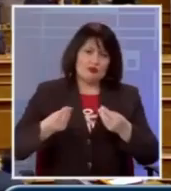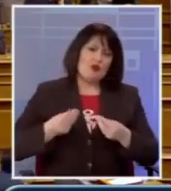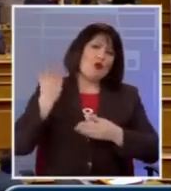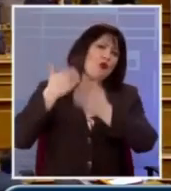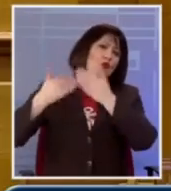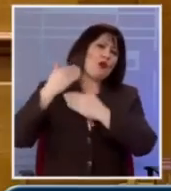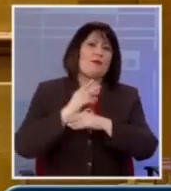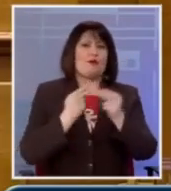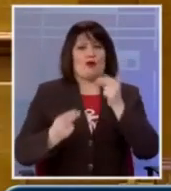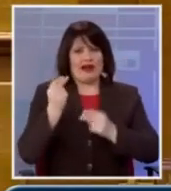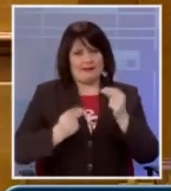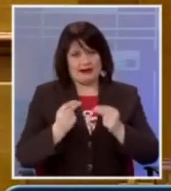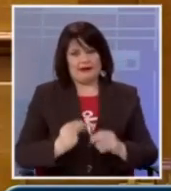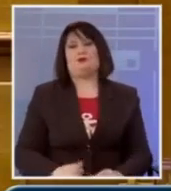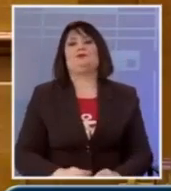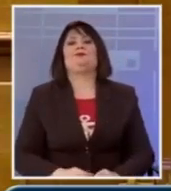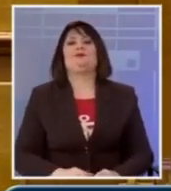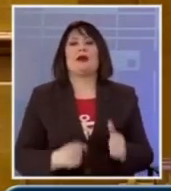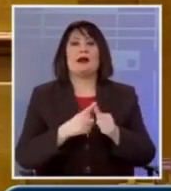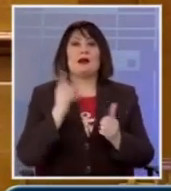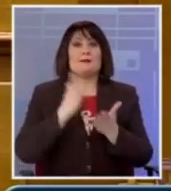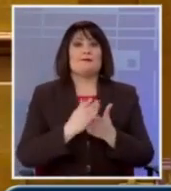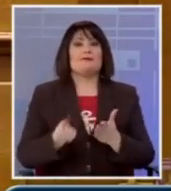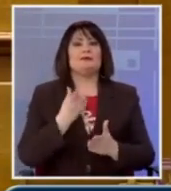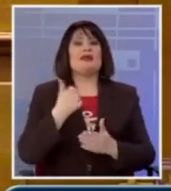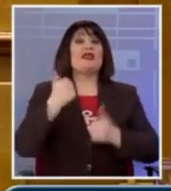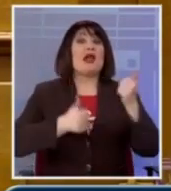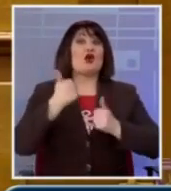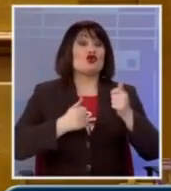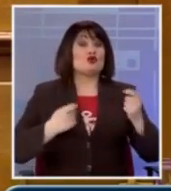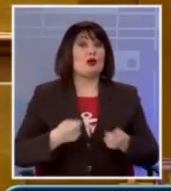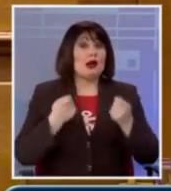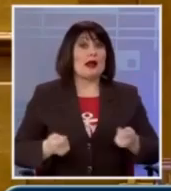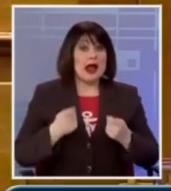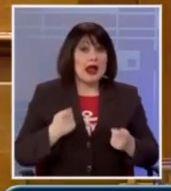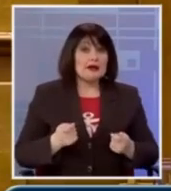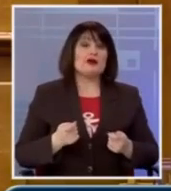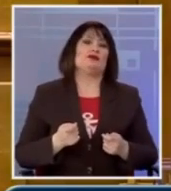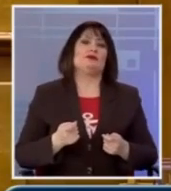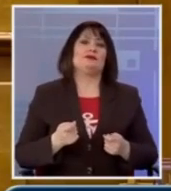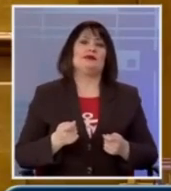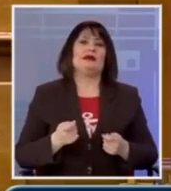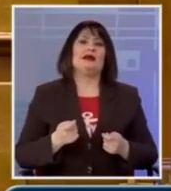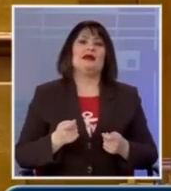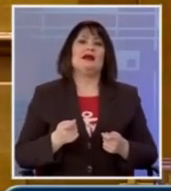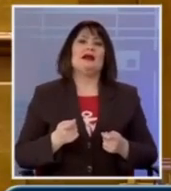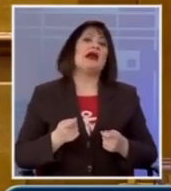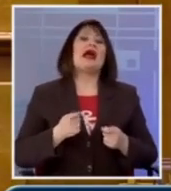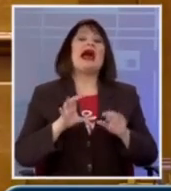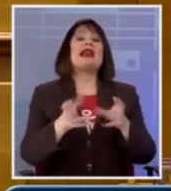προβλήματα. Το μη πρώτη. Προκήρυξη διαγωνισμού για τις ραδιοτηλεοπτικές συχνότητες της